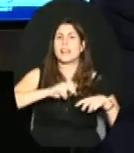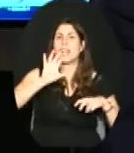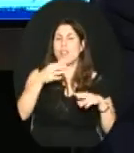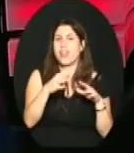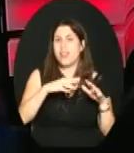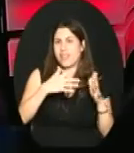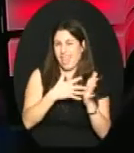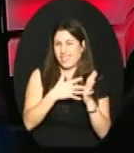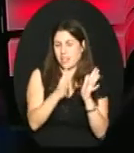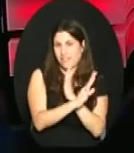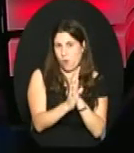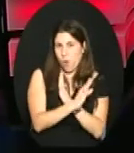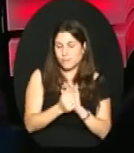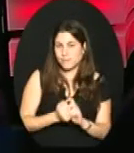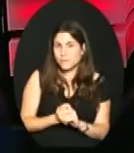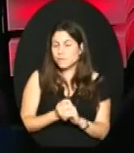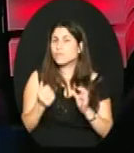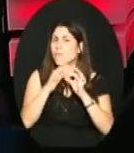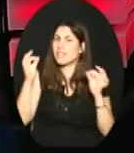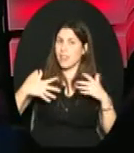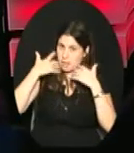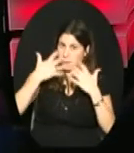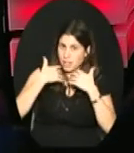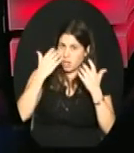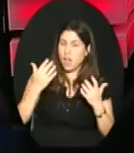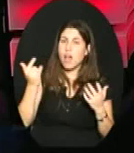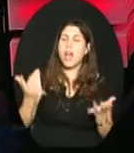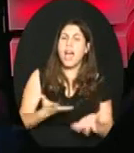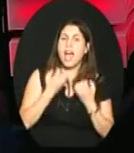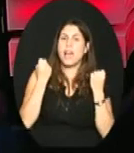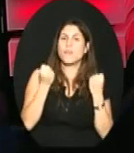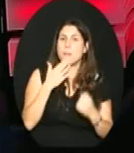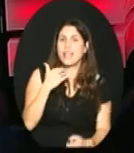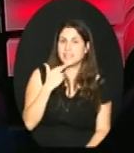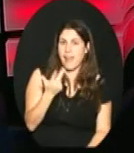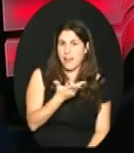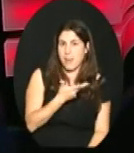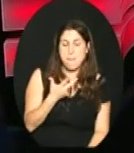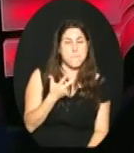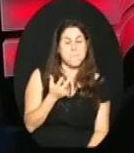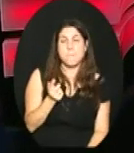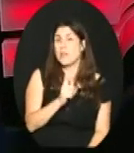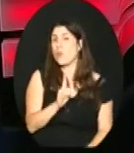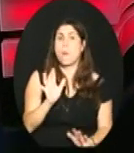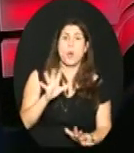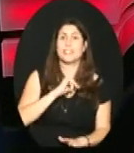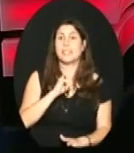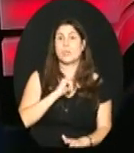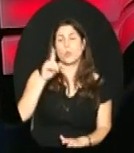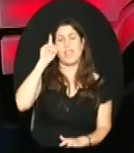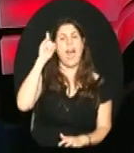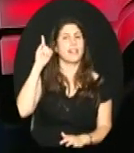טרור. בתחילת הפרשה הזאת, החטופים הישראלים לא מאוד עניינו את דעת